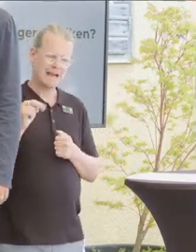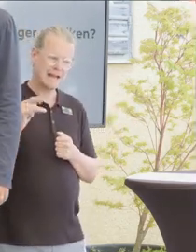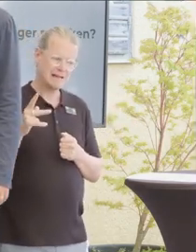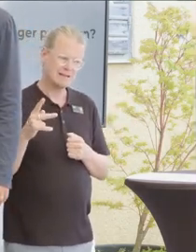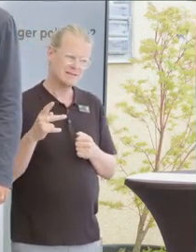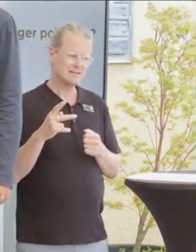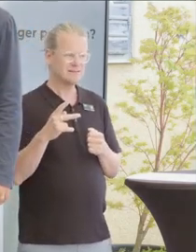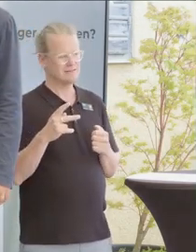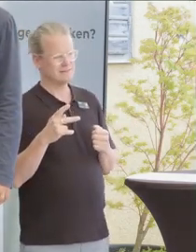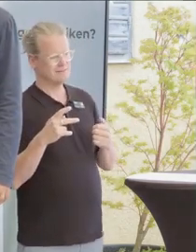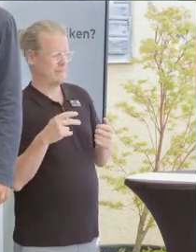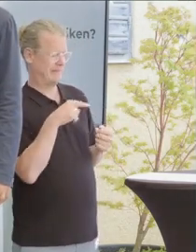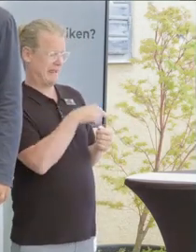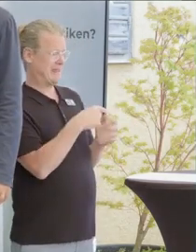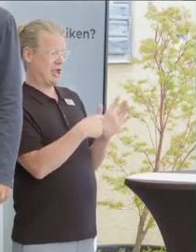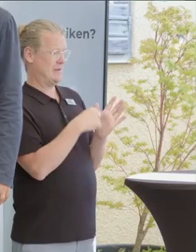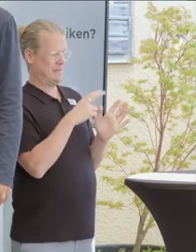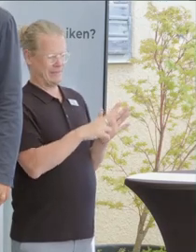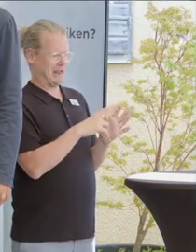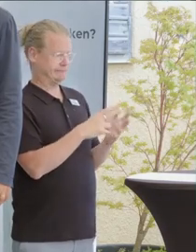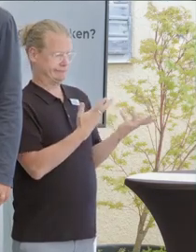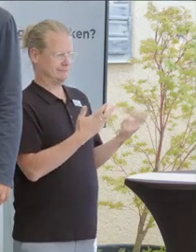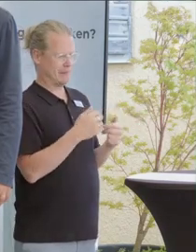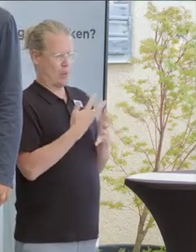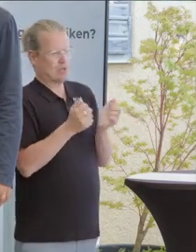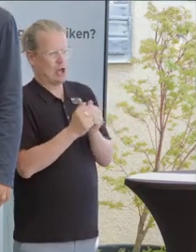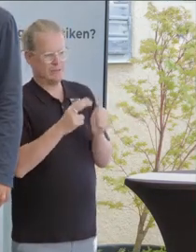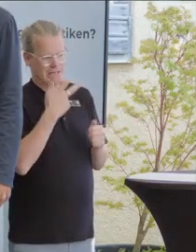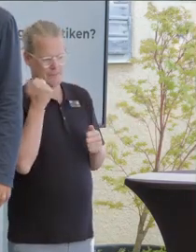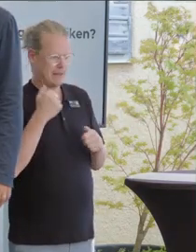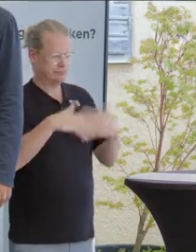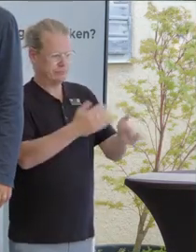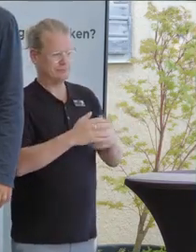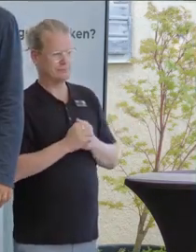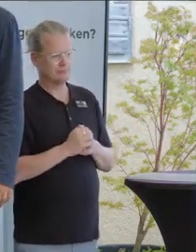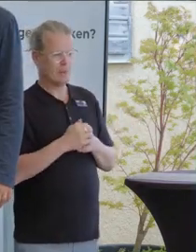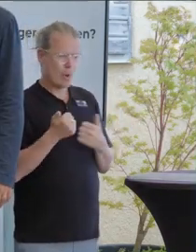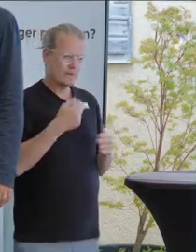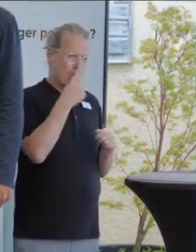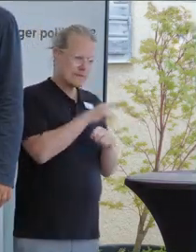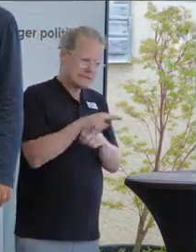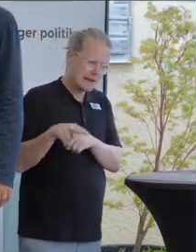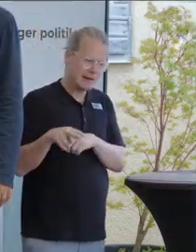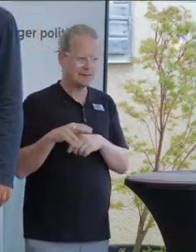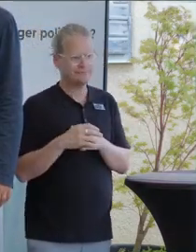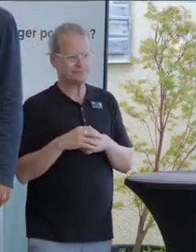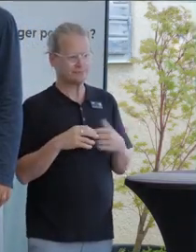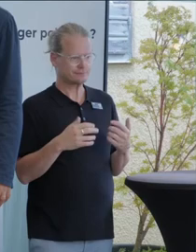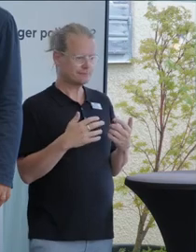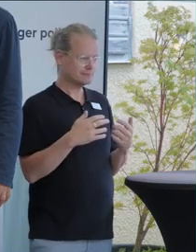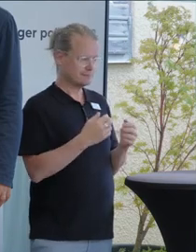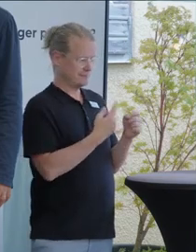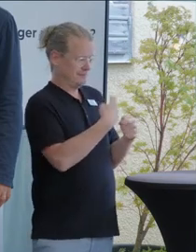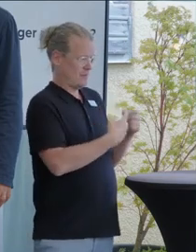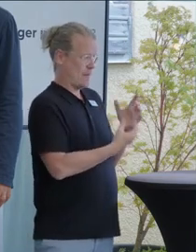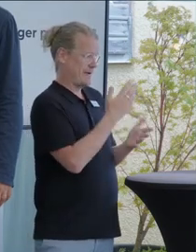frågorna. Det behöver man vara ödmjuk inför. Det sker ju en översyn, en utredning om inskränkningarna i upphovsrätten just nu. Så frågan kommer väl komma upp på bordet igen liksom